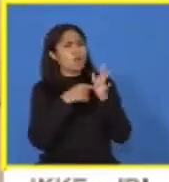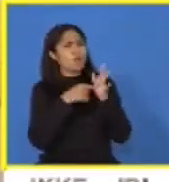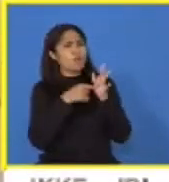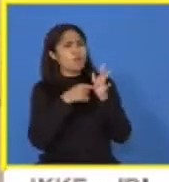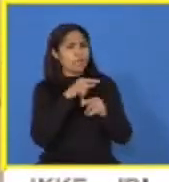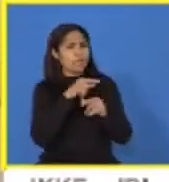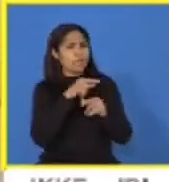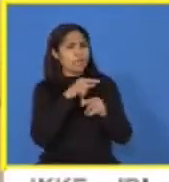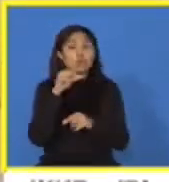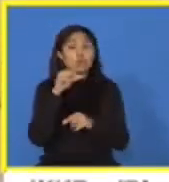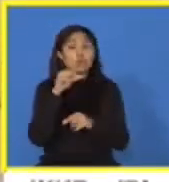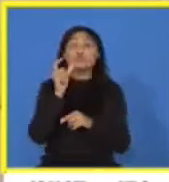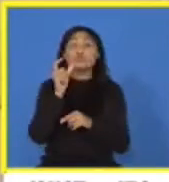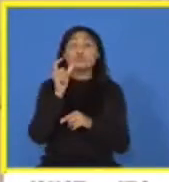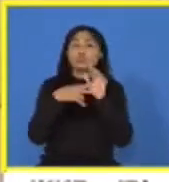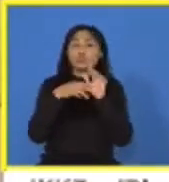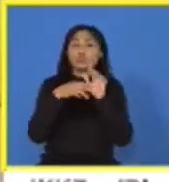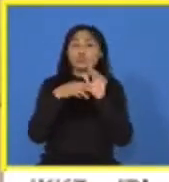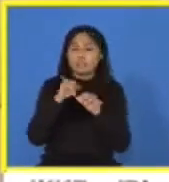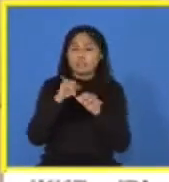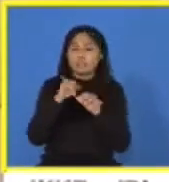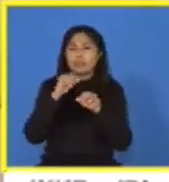gelombang pertama itu